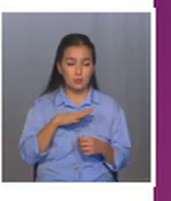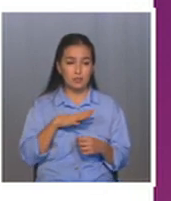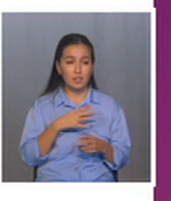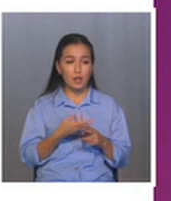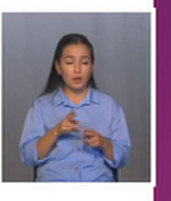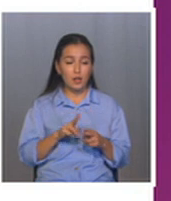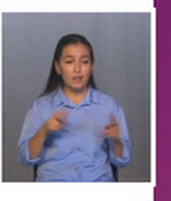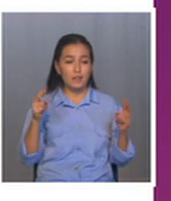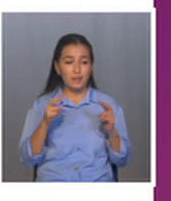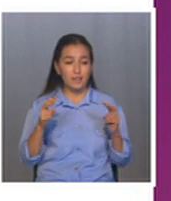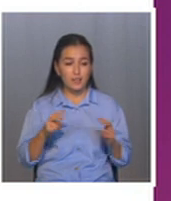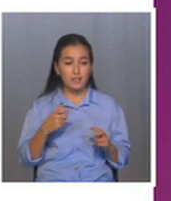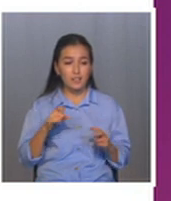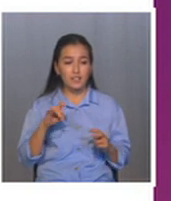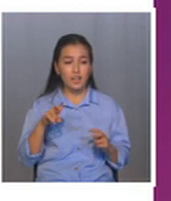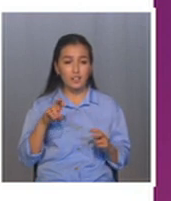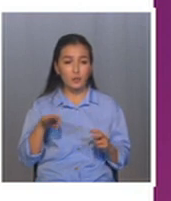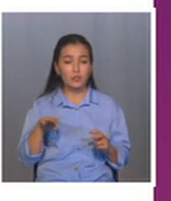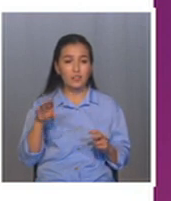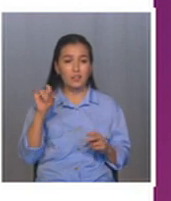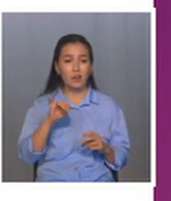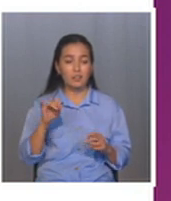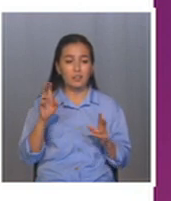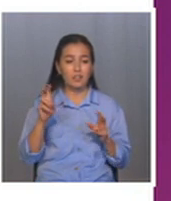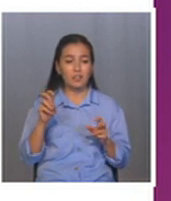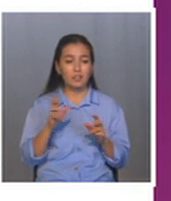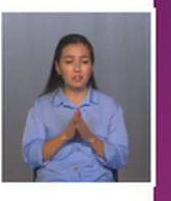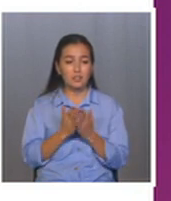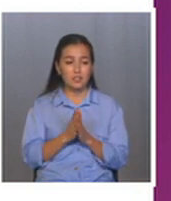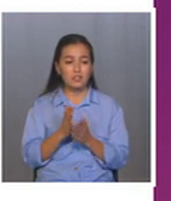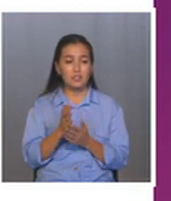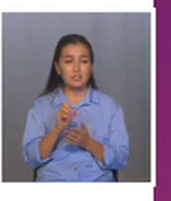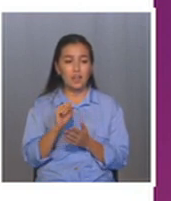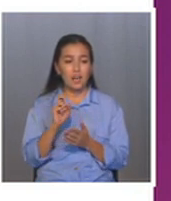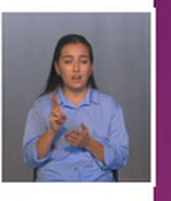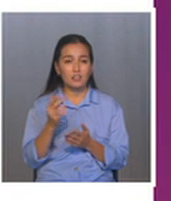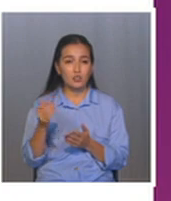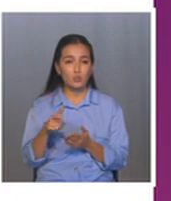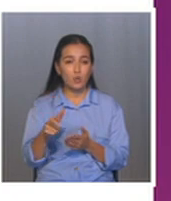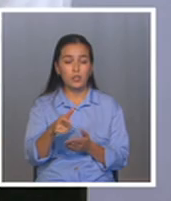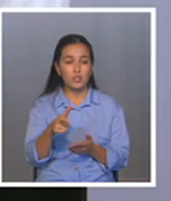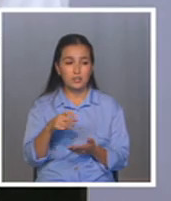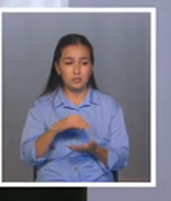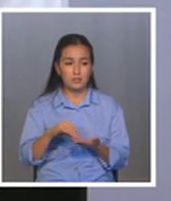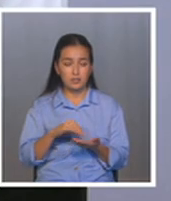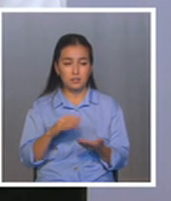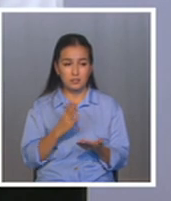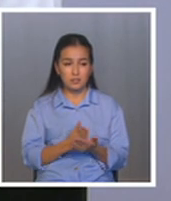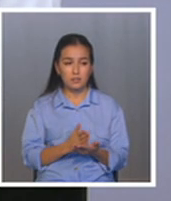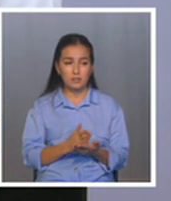дерек Геродоттың тарих атты еңбегінде сақтардың жолы деп көрсетіледі.